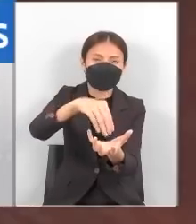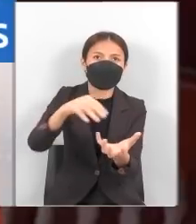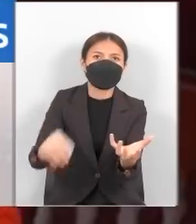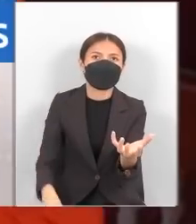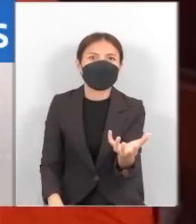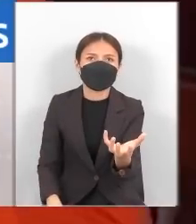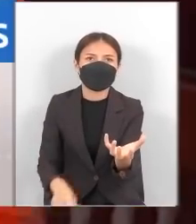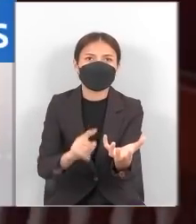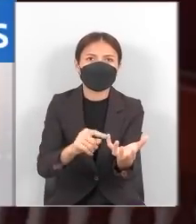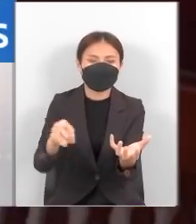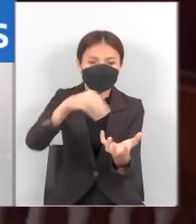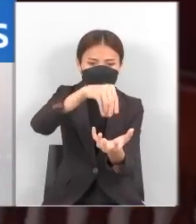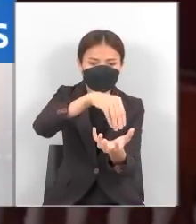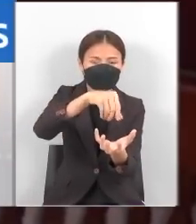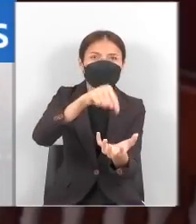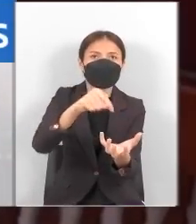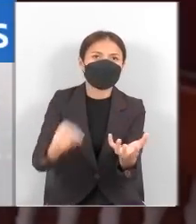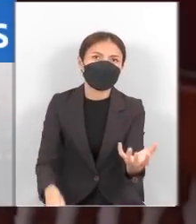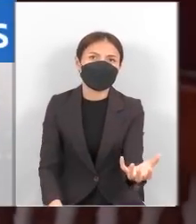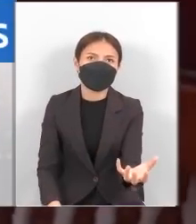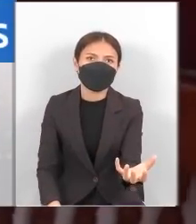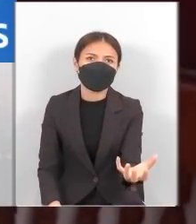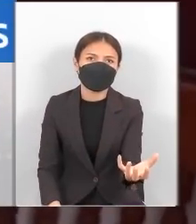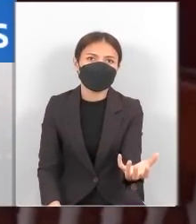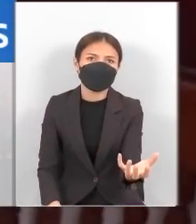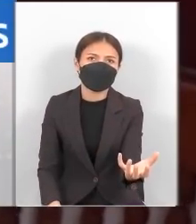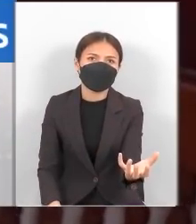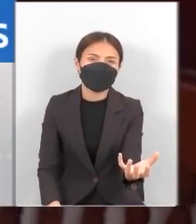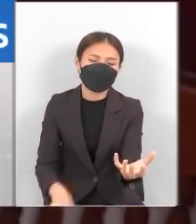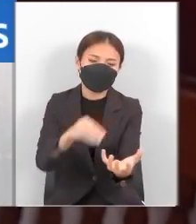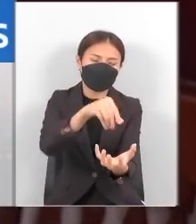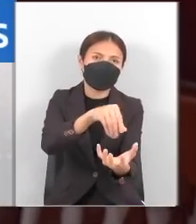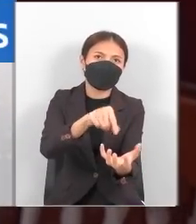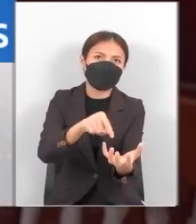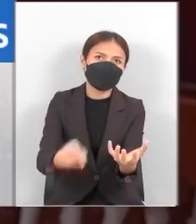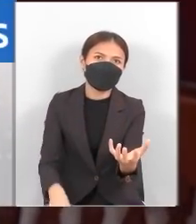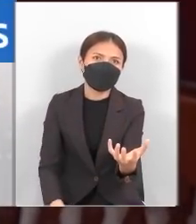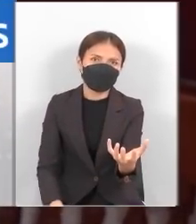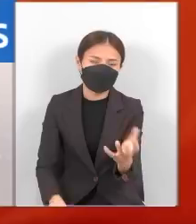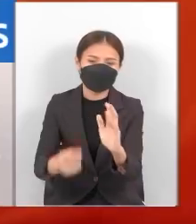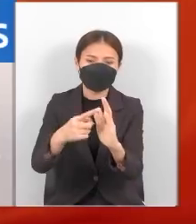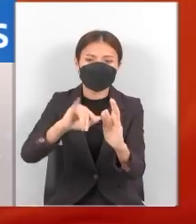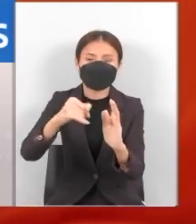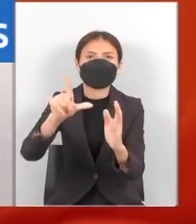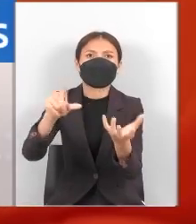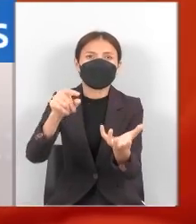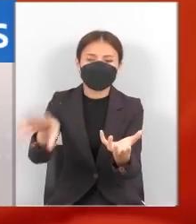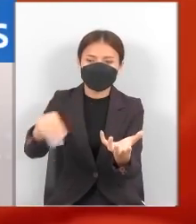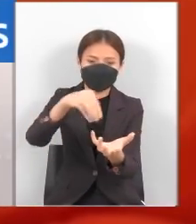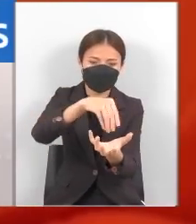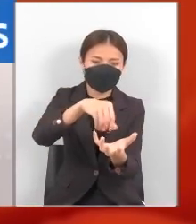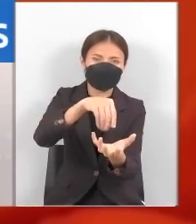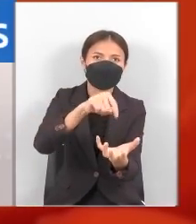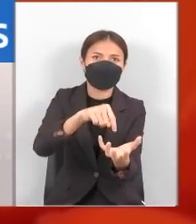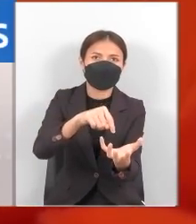ไร หรืออะไรหรือเปล่า ผสมซิลิก้าเจลค่ะ นั่นแหละกันชื้นฮะ นะเป็น